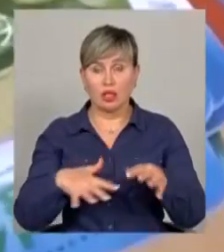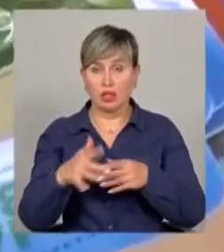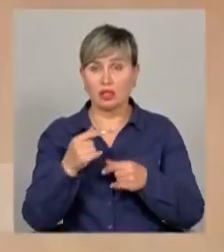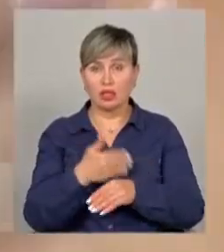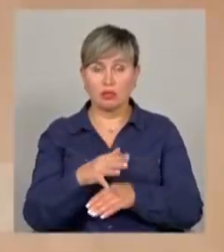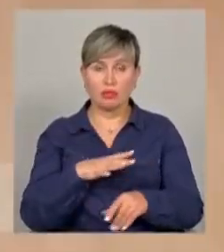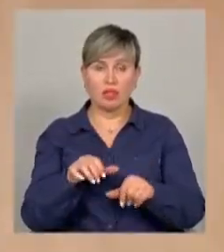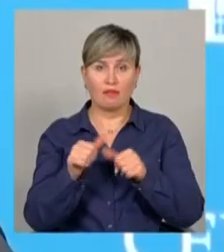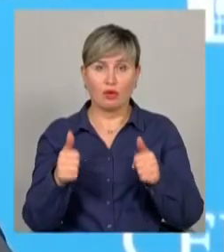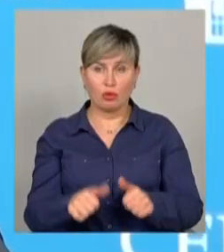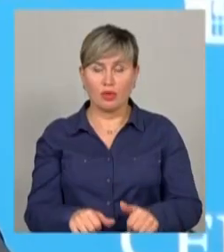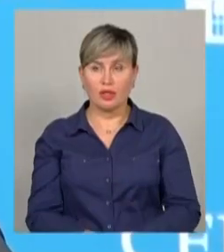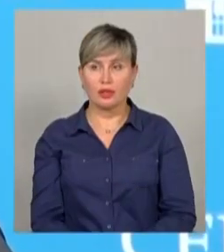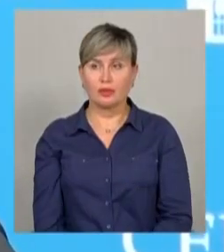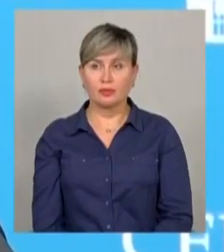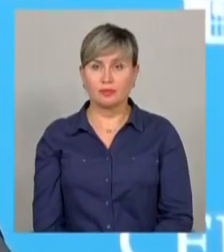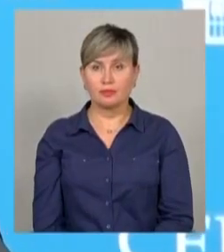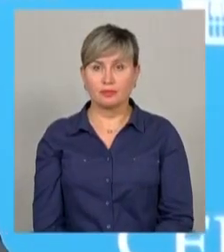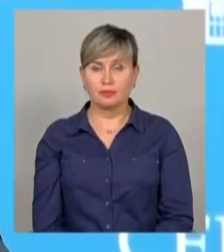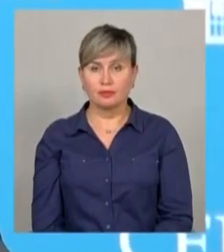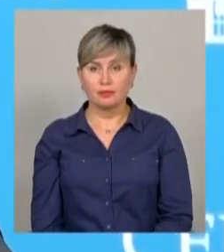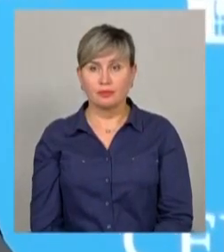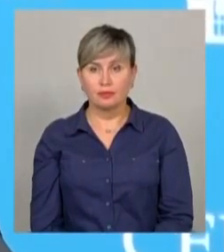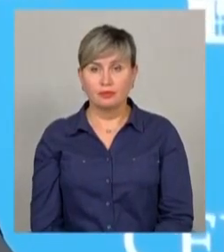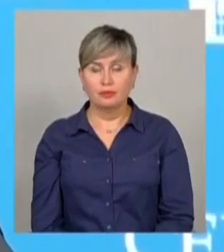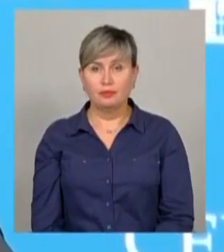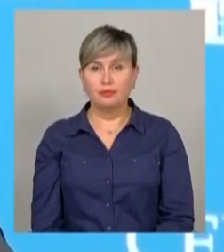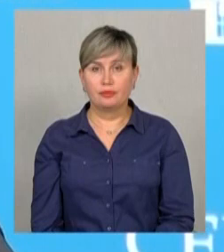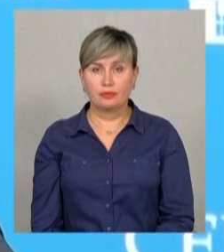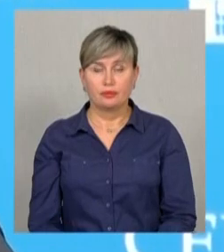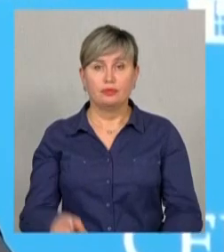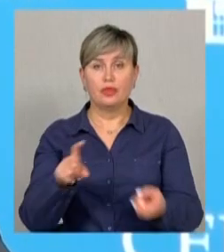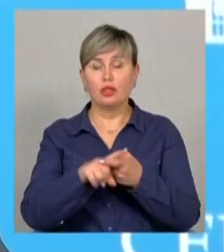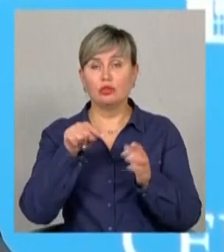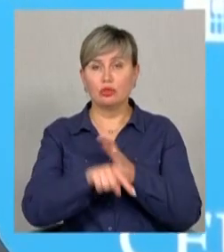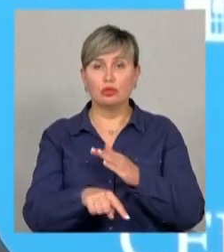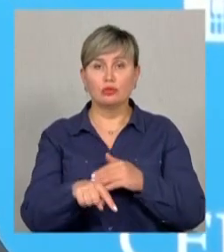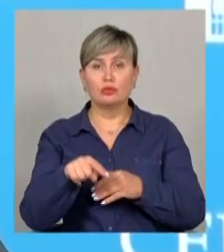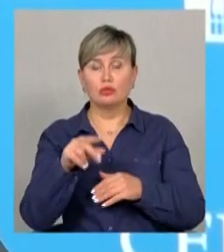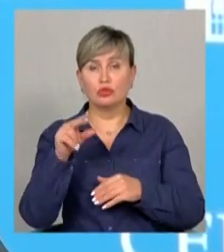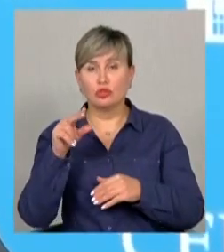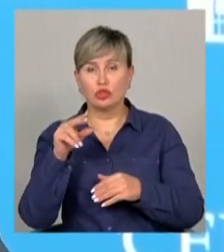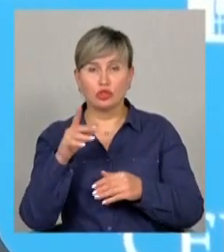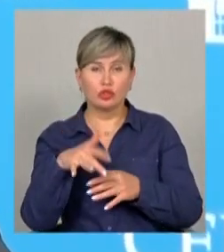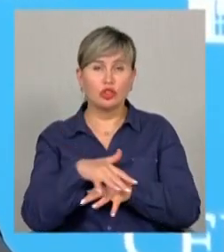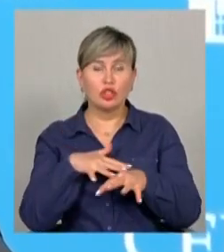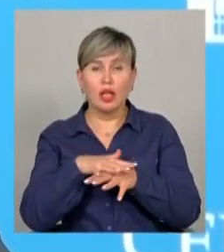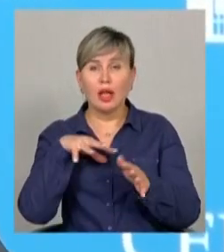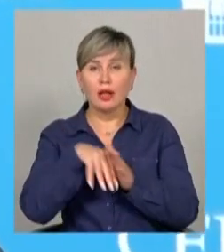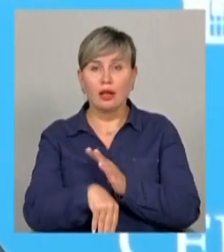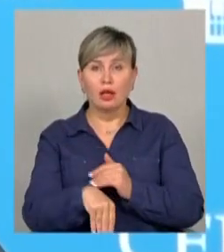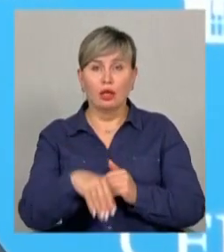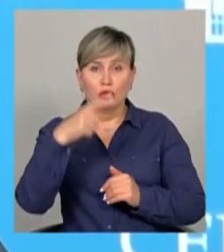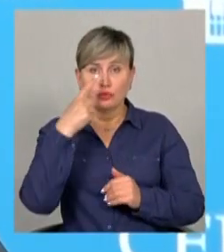был оформлен. Все риски, связанные в том числе, что будут делать с этим кредитом в случае просрочки, он